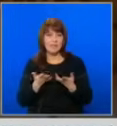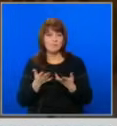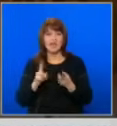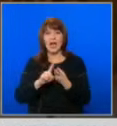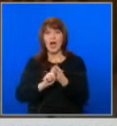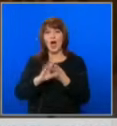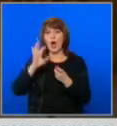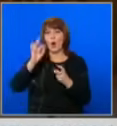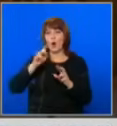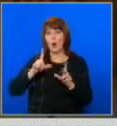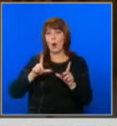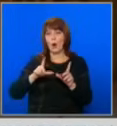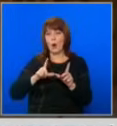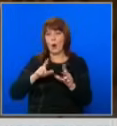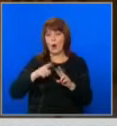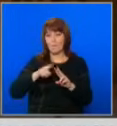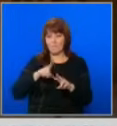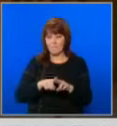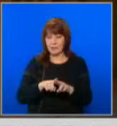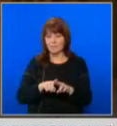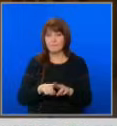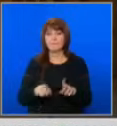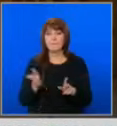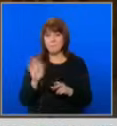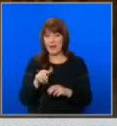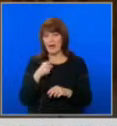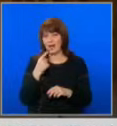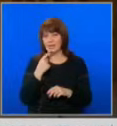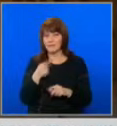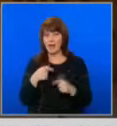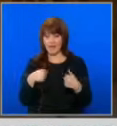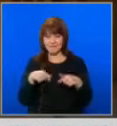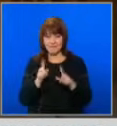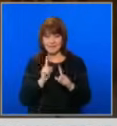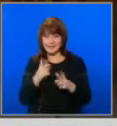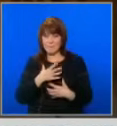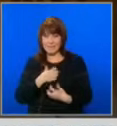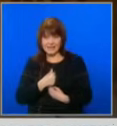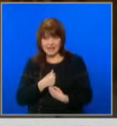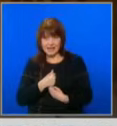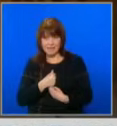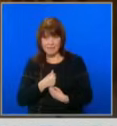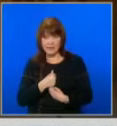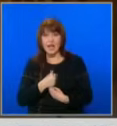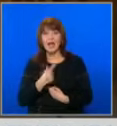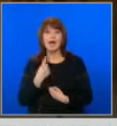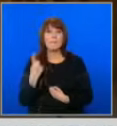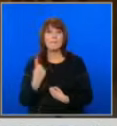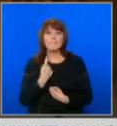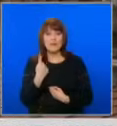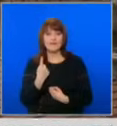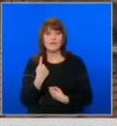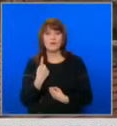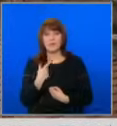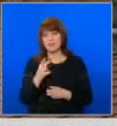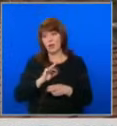компи също така а но пак казвам ние не се притеснявахме и не се притеснявам защото първо сме